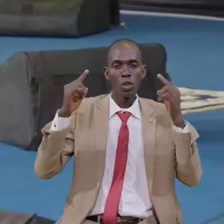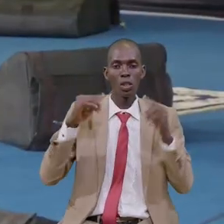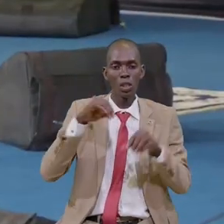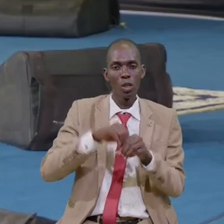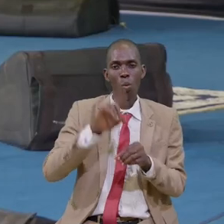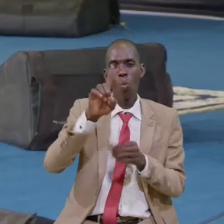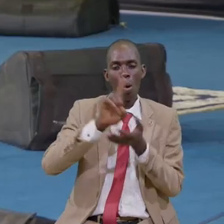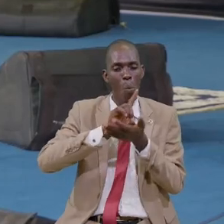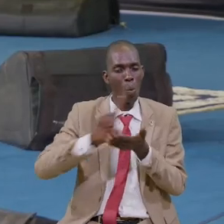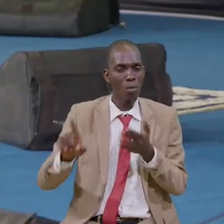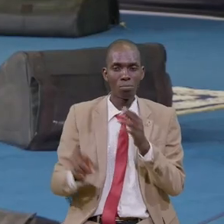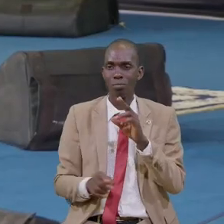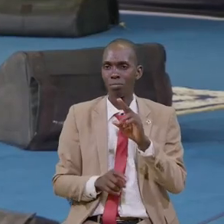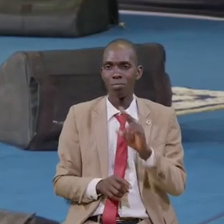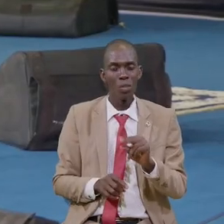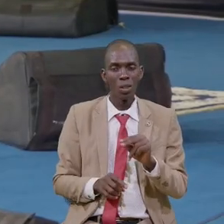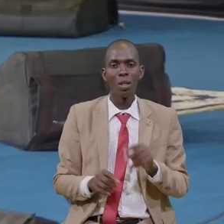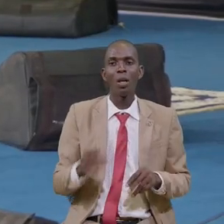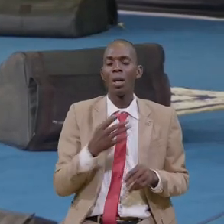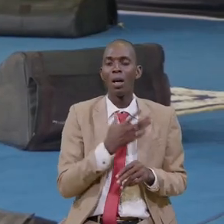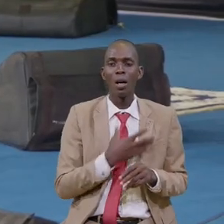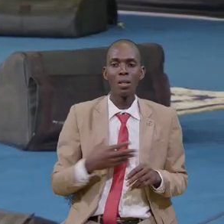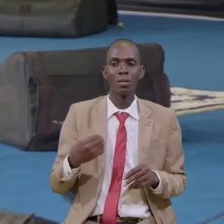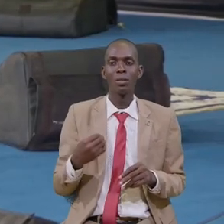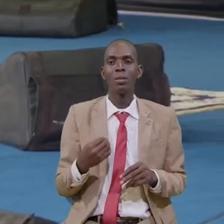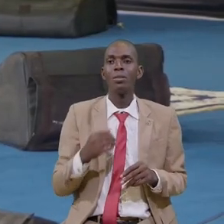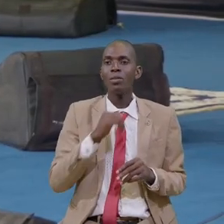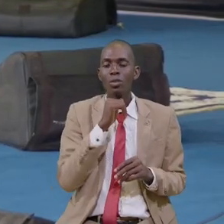ça. Pour vous donner un exemple.